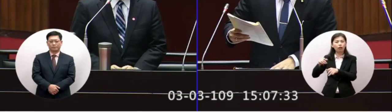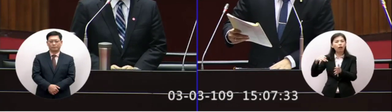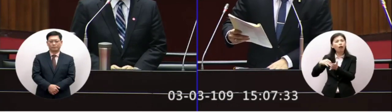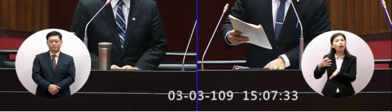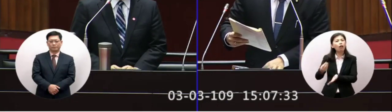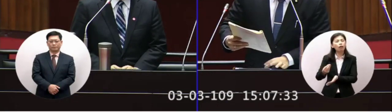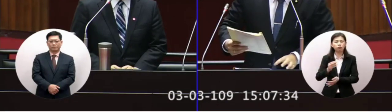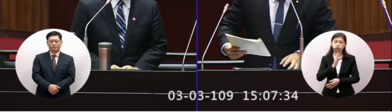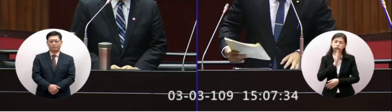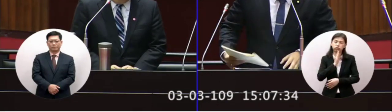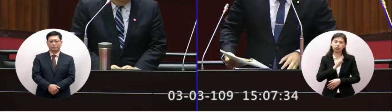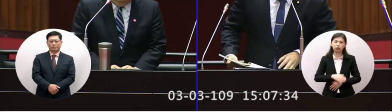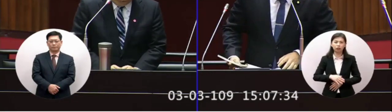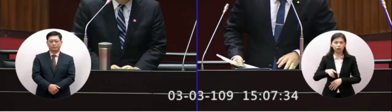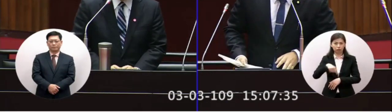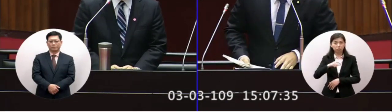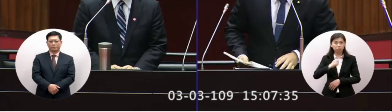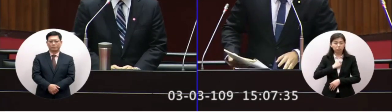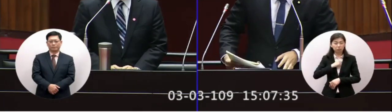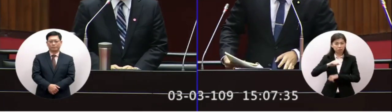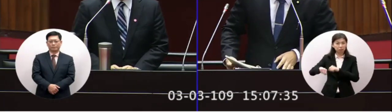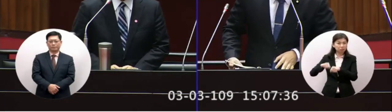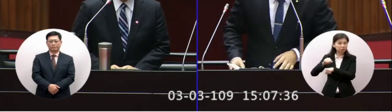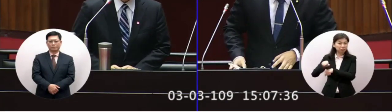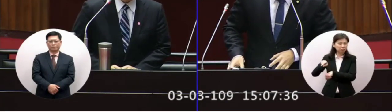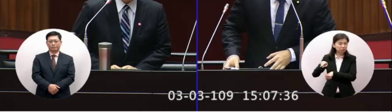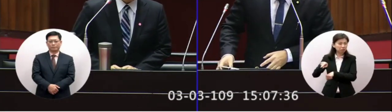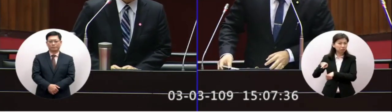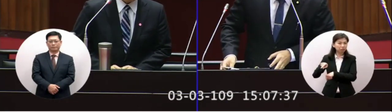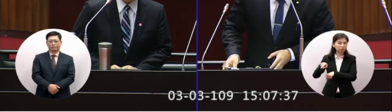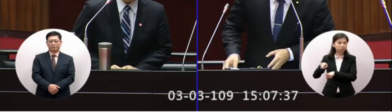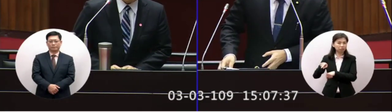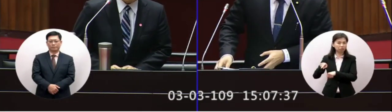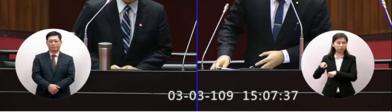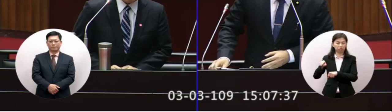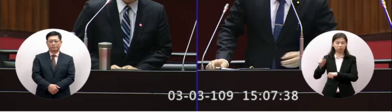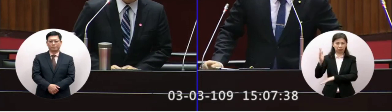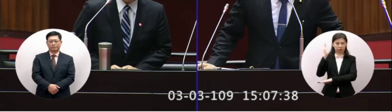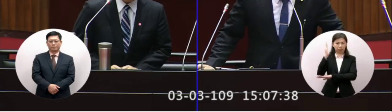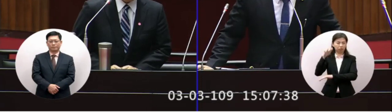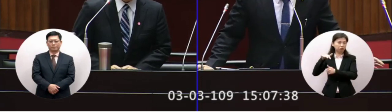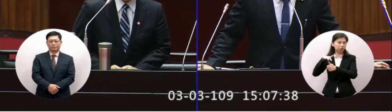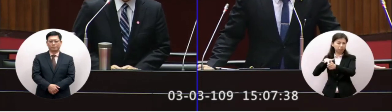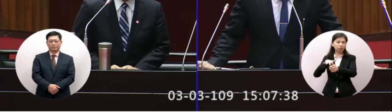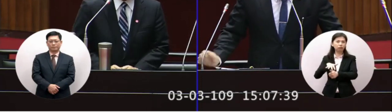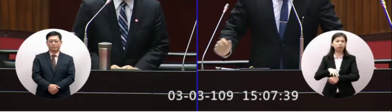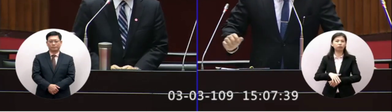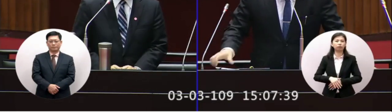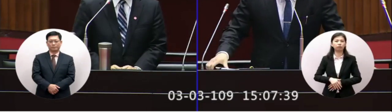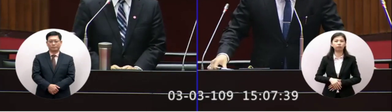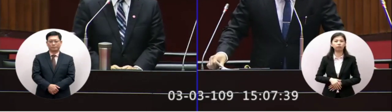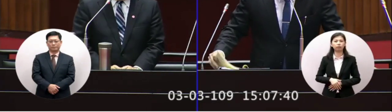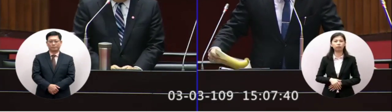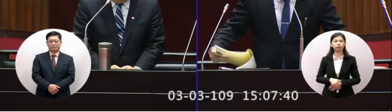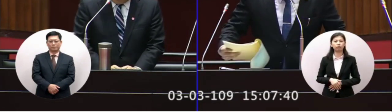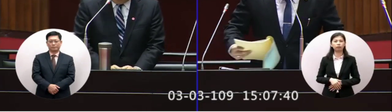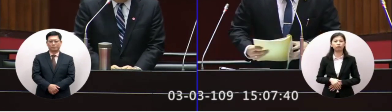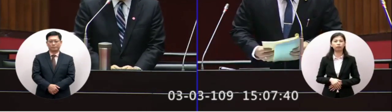有列入。那我们知道说，其实这个新加坡最近他们这个官员有带头就是说来跟这